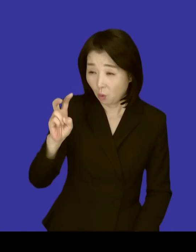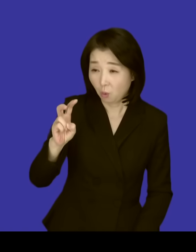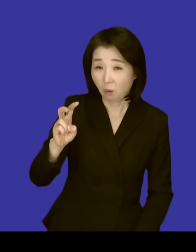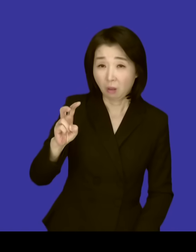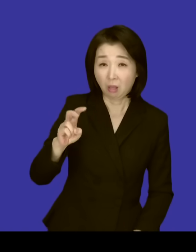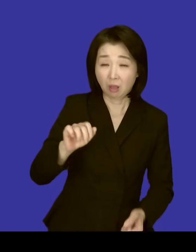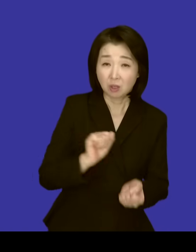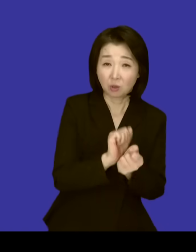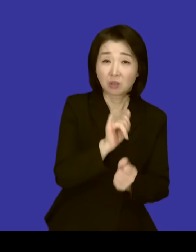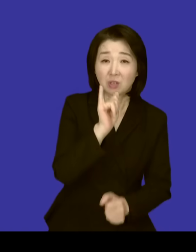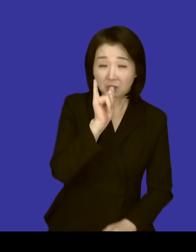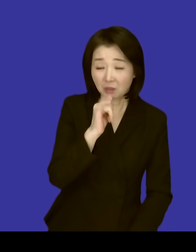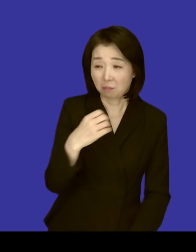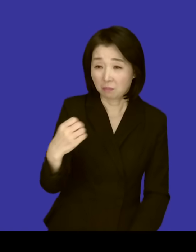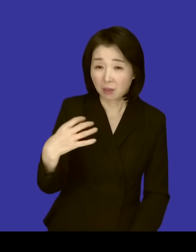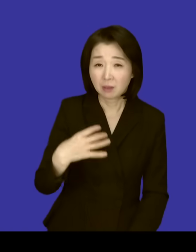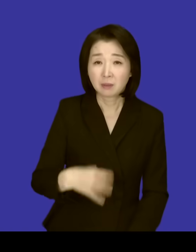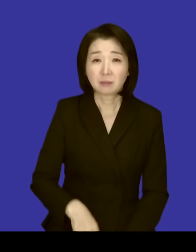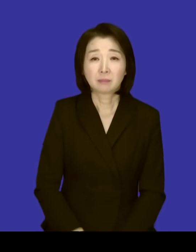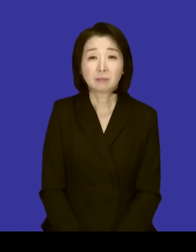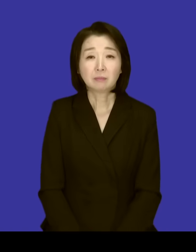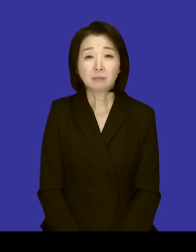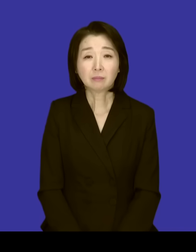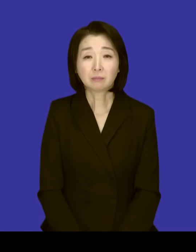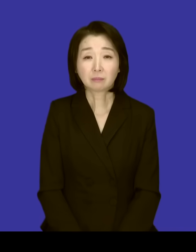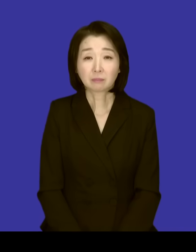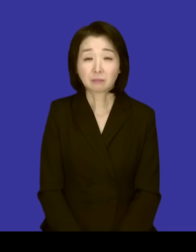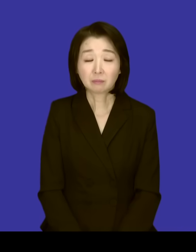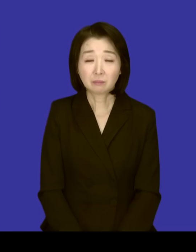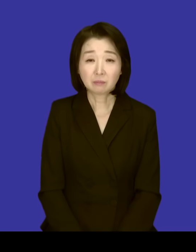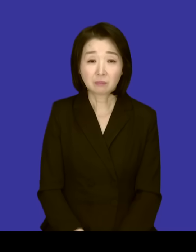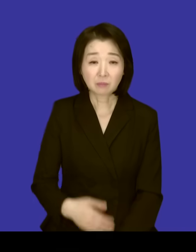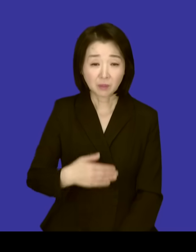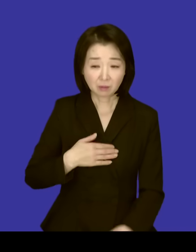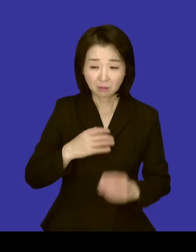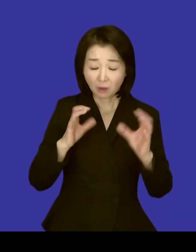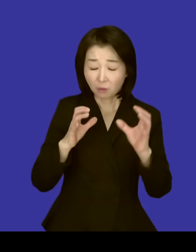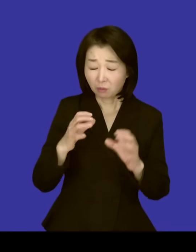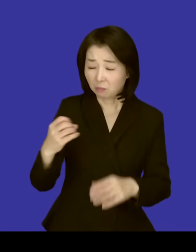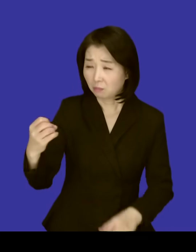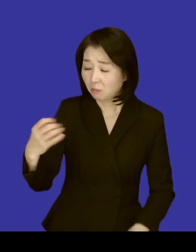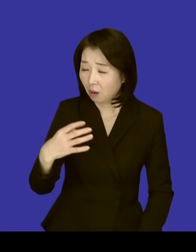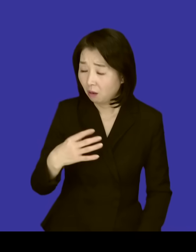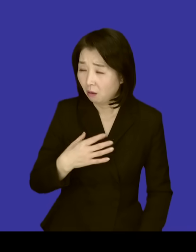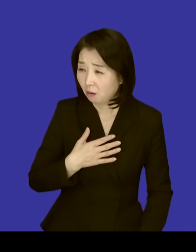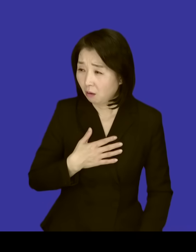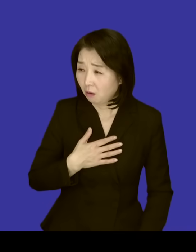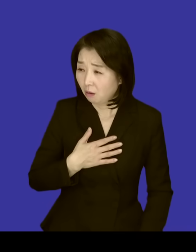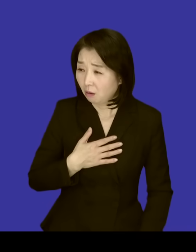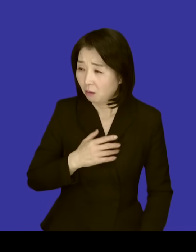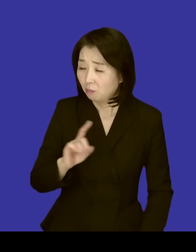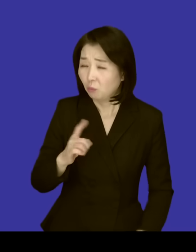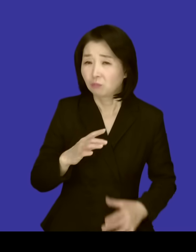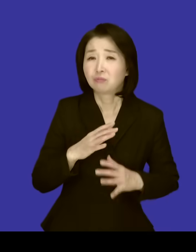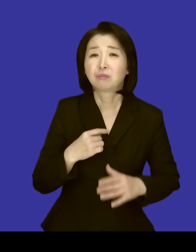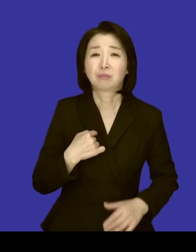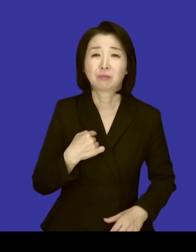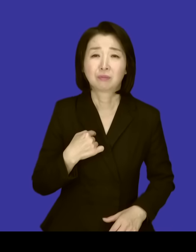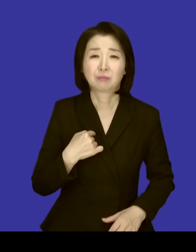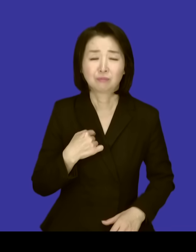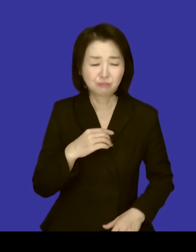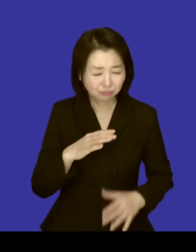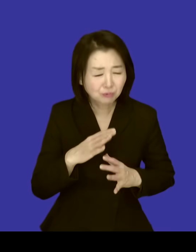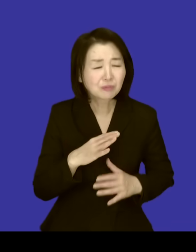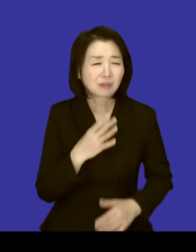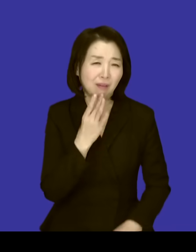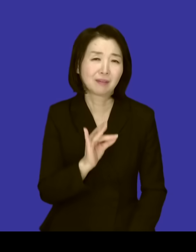수도 있다 이런 말씀을 해주시는데 어린 마음에 그 말을 들으니까 좀 너무 무서운 거예요. 무섭죠.